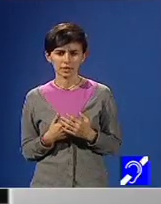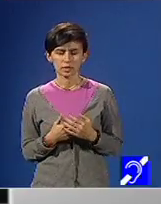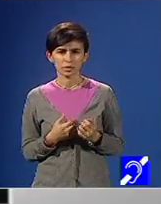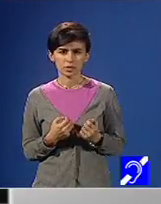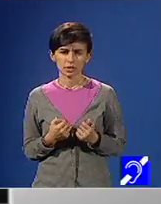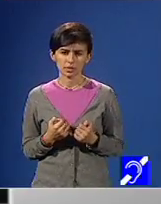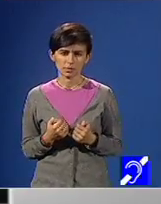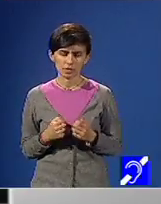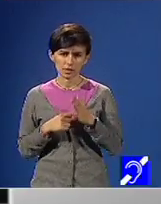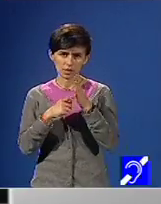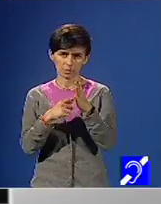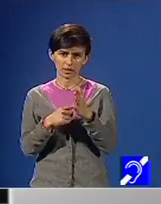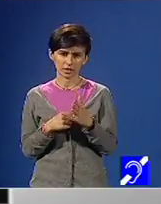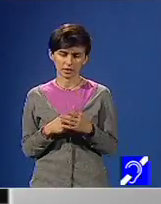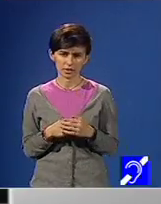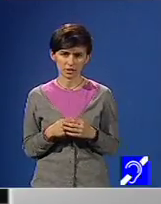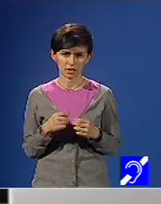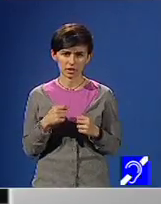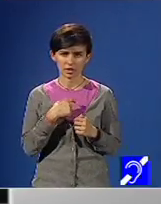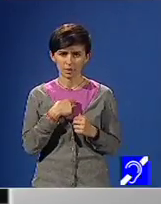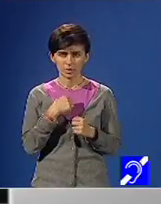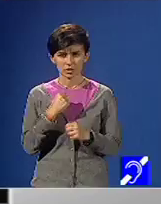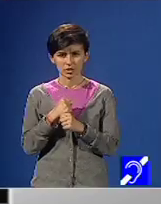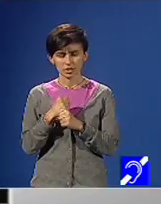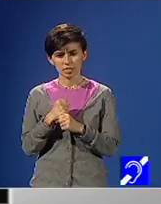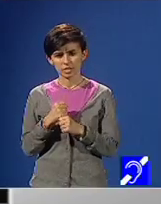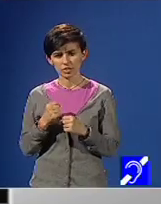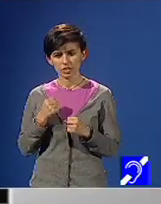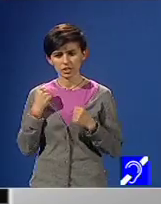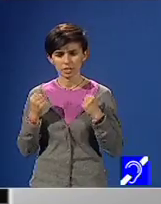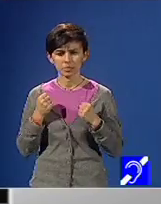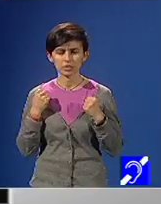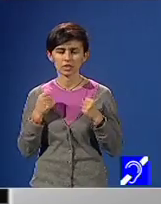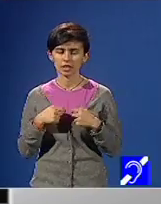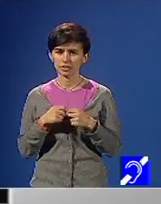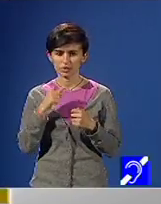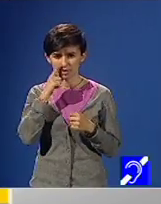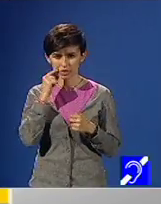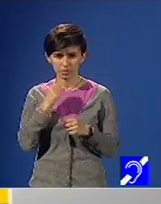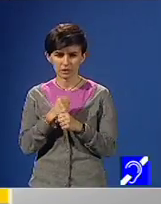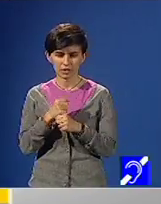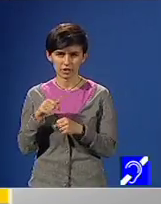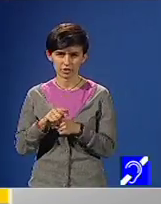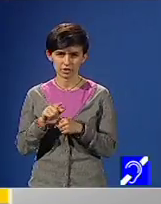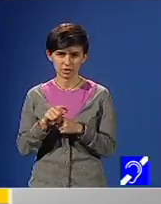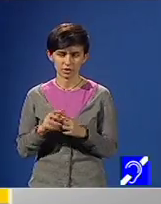că întotdeauna poți face mișcare și toți oamenii fac treaba asta.